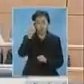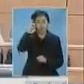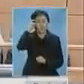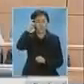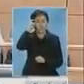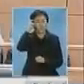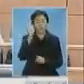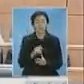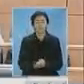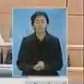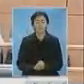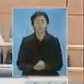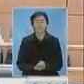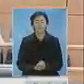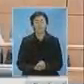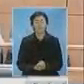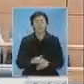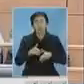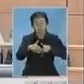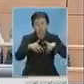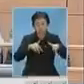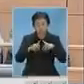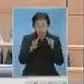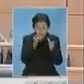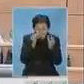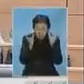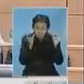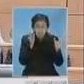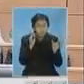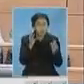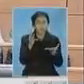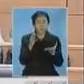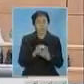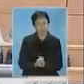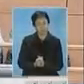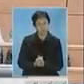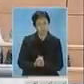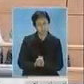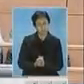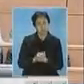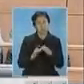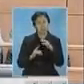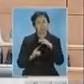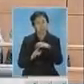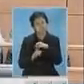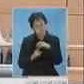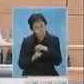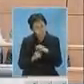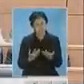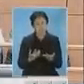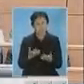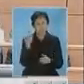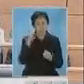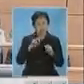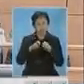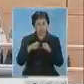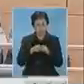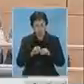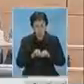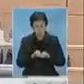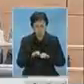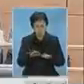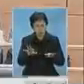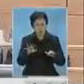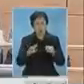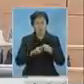ขึ้นประชาชนไม่มีโอกาสได้ยินว่าที่พัทยาก่อนสถานการณ์ลุกลามบานปลายคนใส่